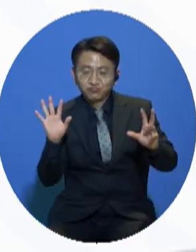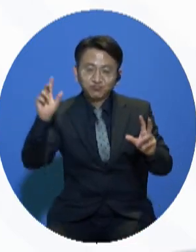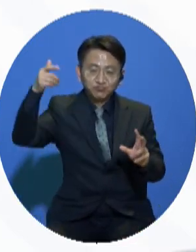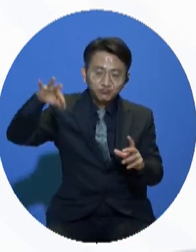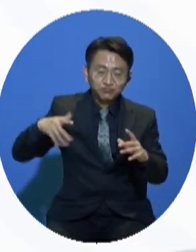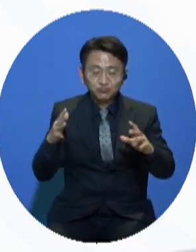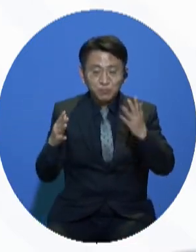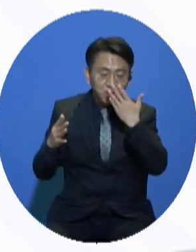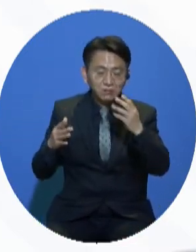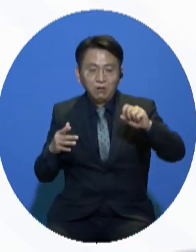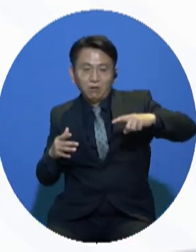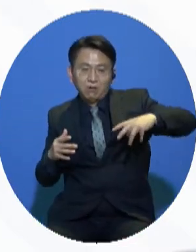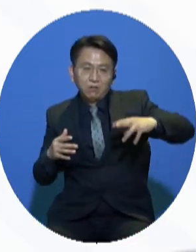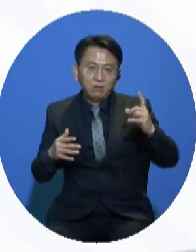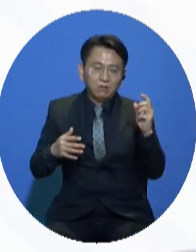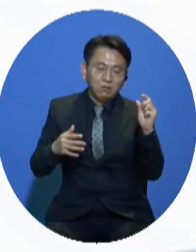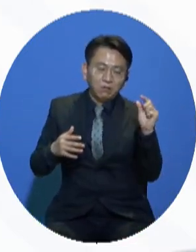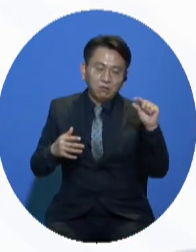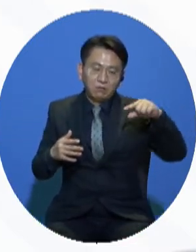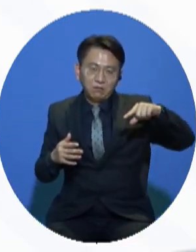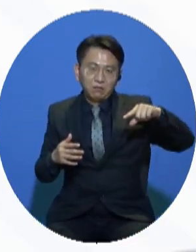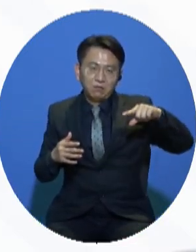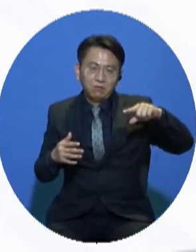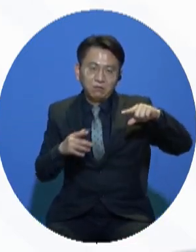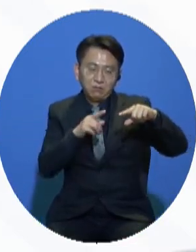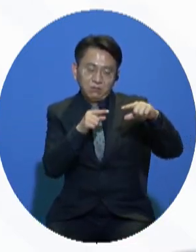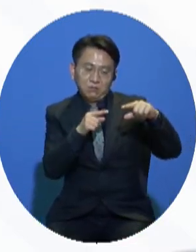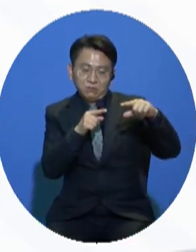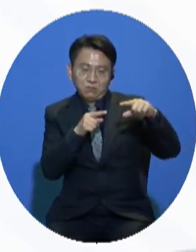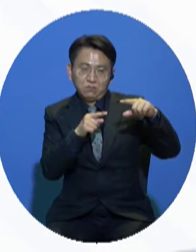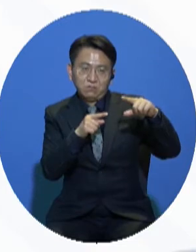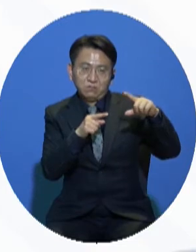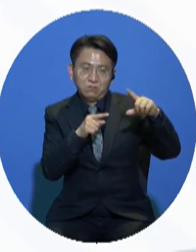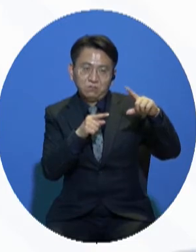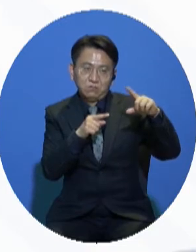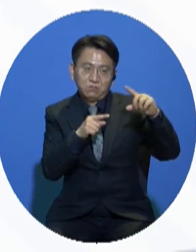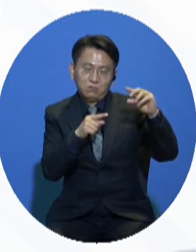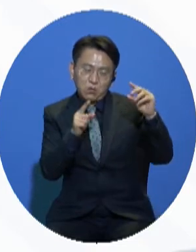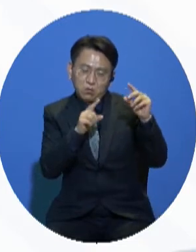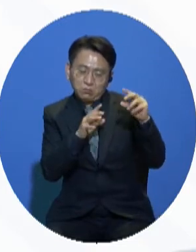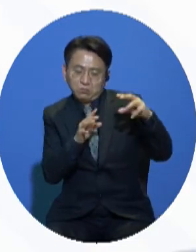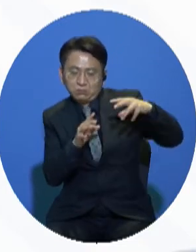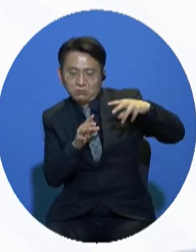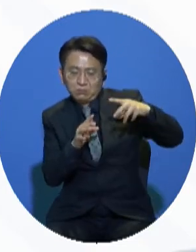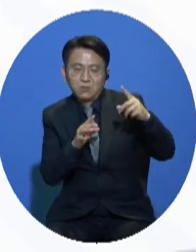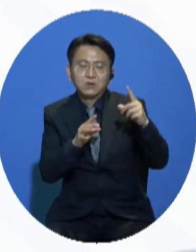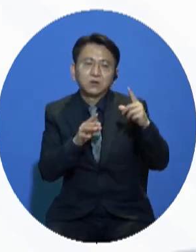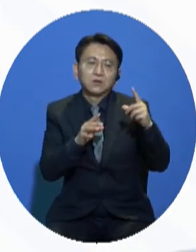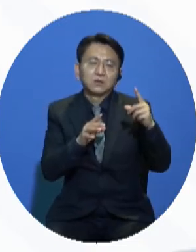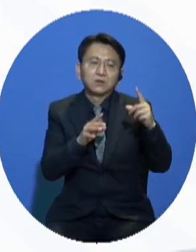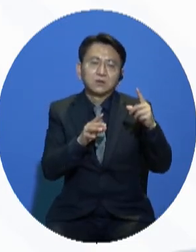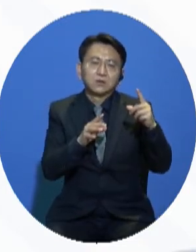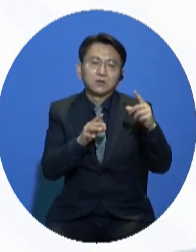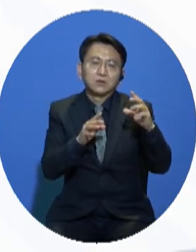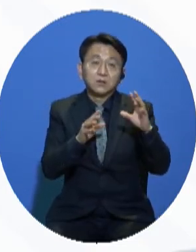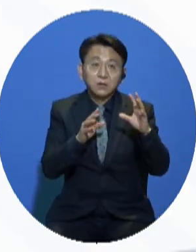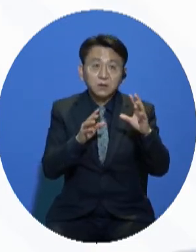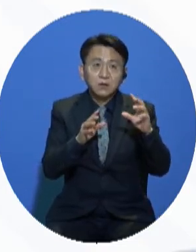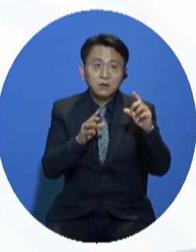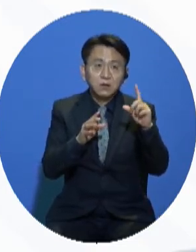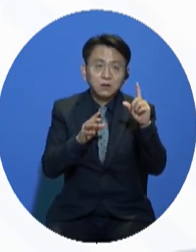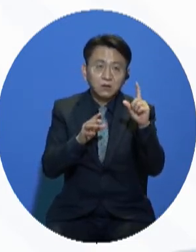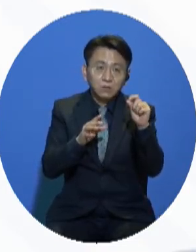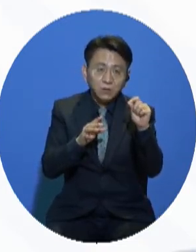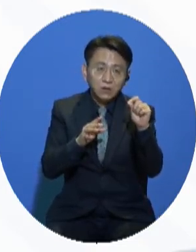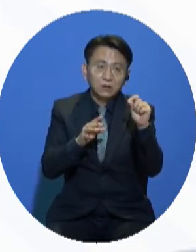쉽게 이렇게 happens. 할 수가 있습니다. On the other hand, 그런데 I need to look 제 at the hand 왼손으로 because 하려고 the 하면은 mirroring of the screen doesn't help. 왜냐하면은